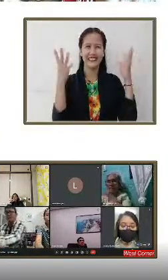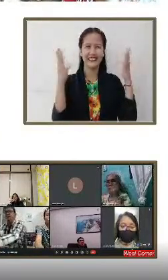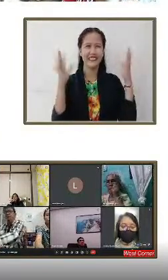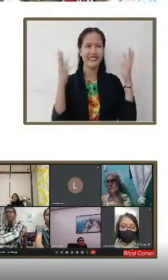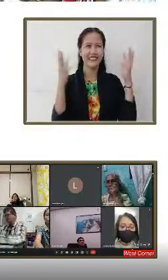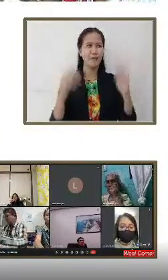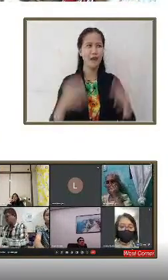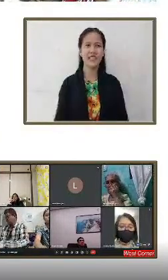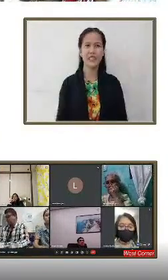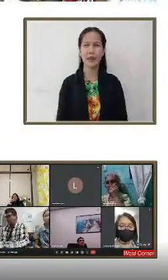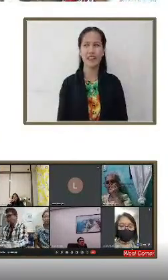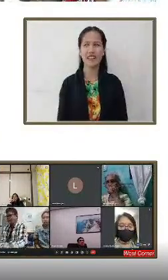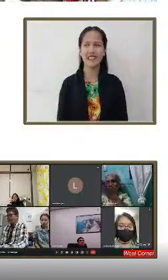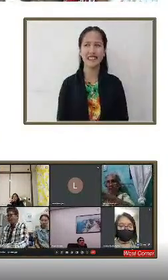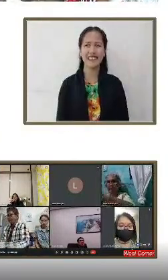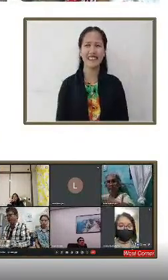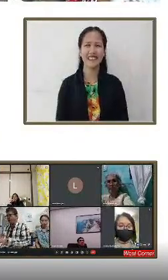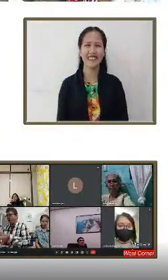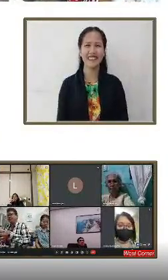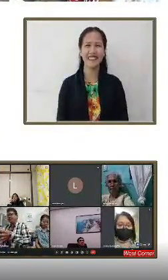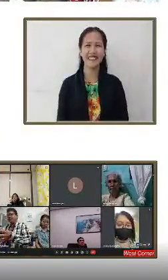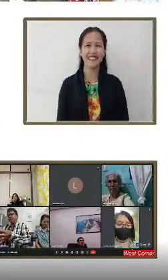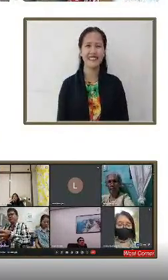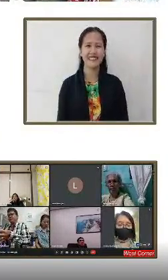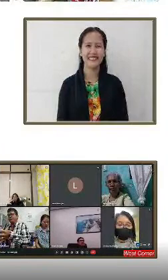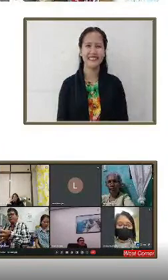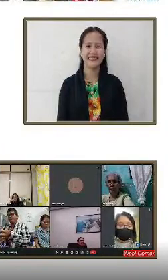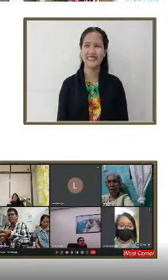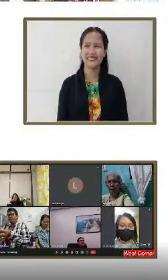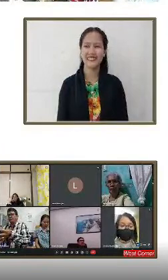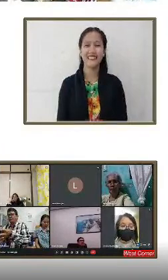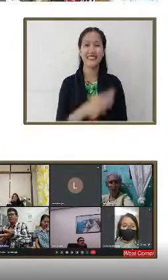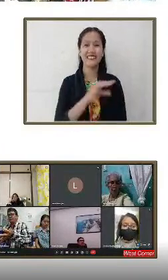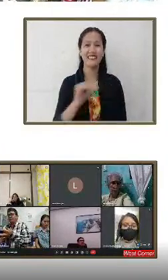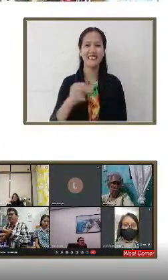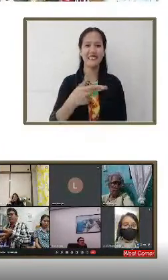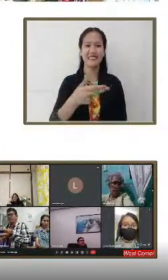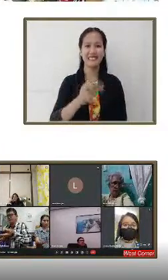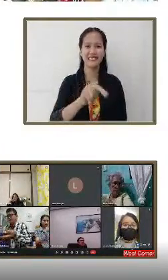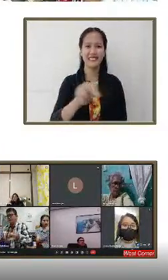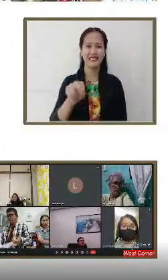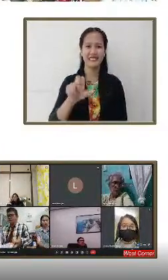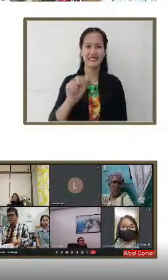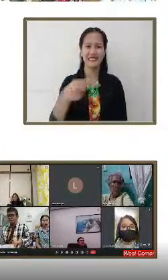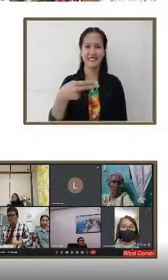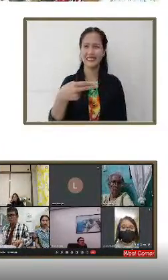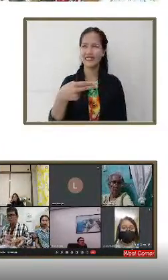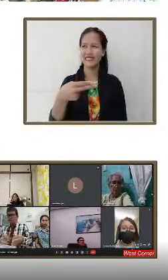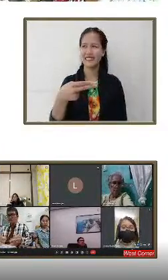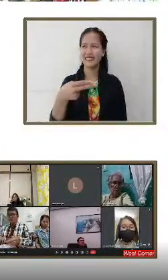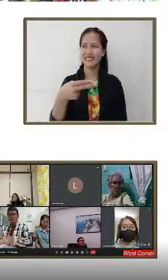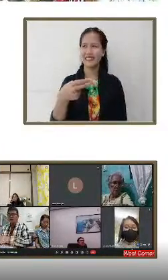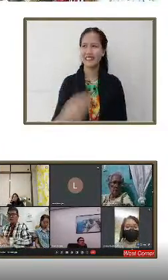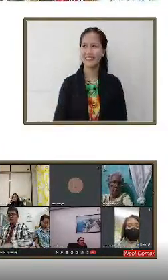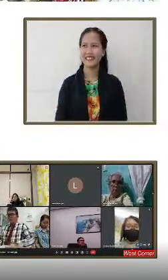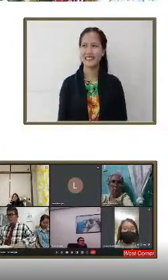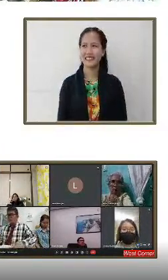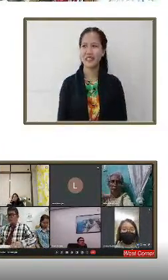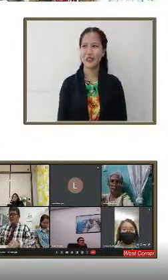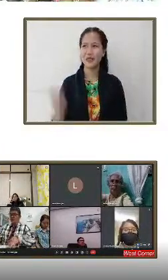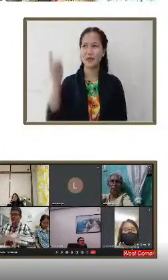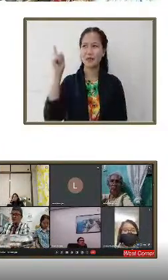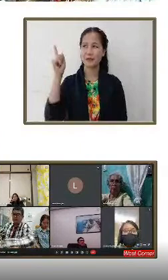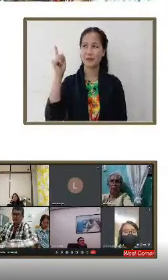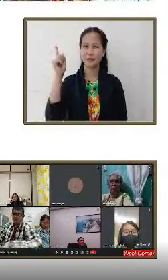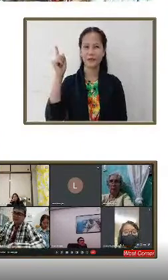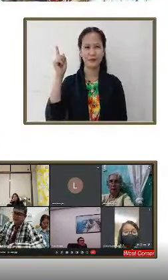iya. Palakpakan natin. Amen. Bisita rin ni Sir Chris, si Hannah Notarte. Hannah? Yeah. Pakitayo nga po. Sige, tayo kayo. Tayo